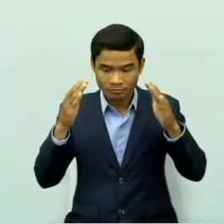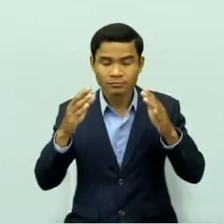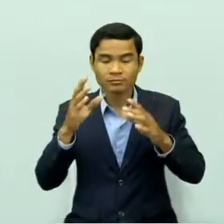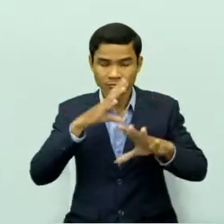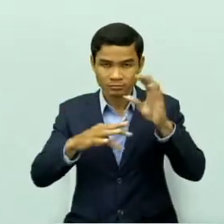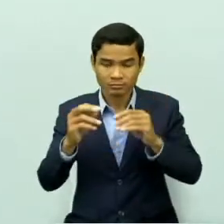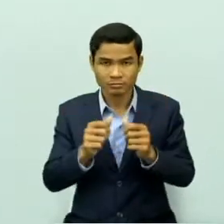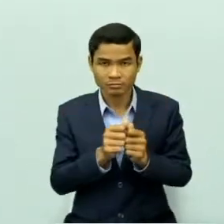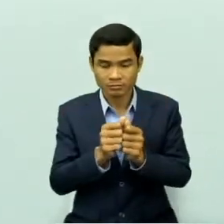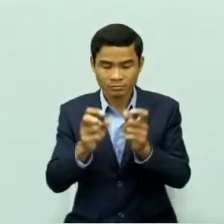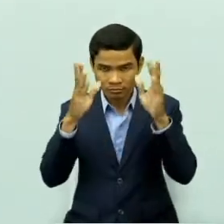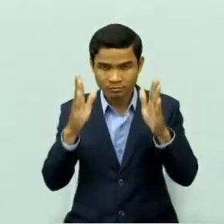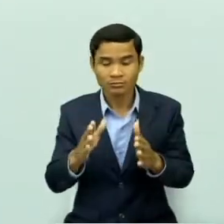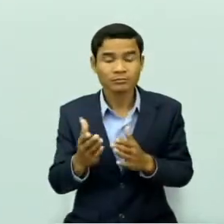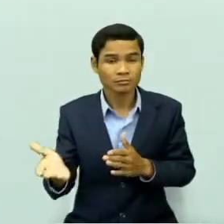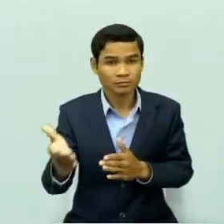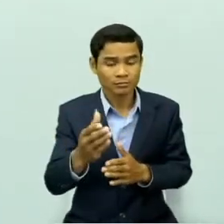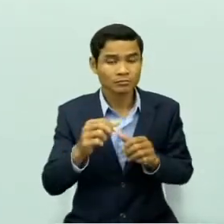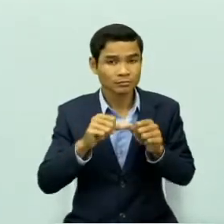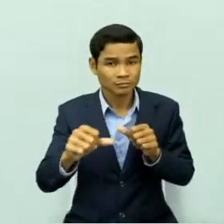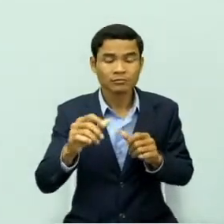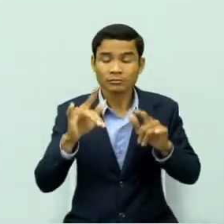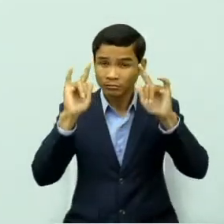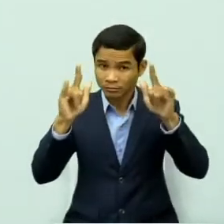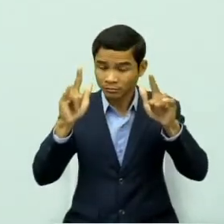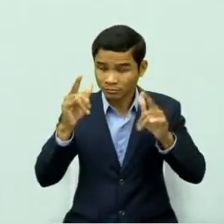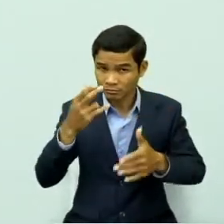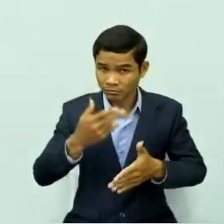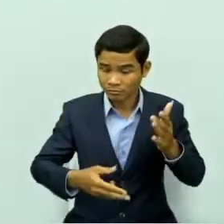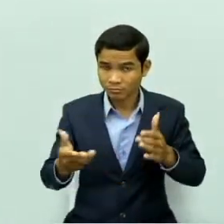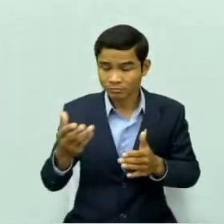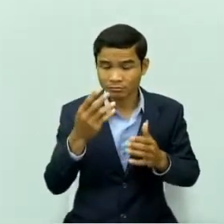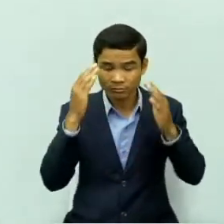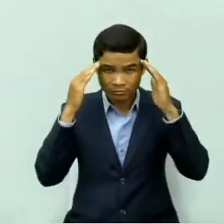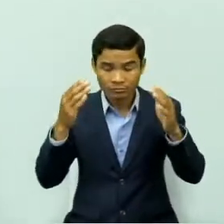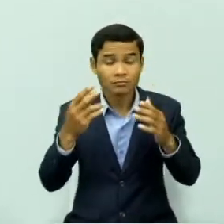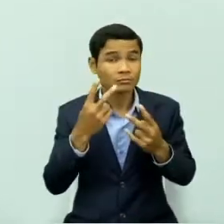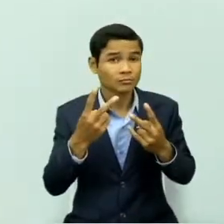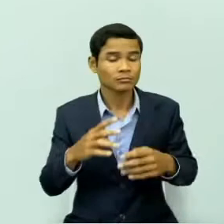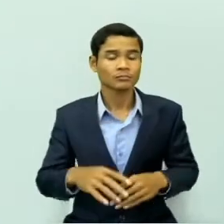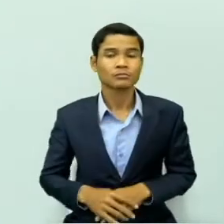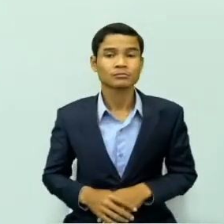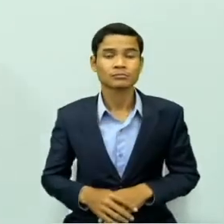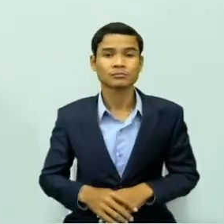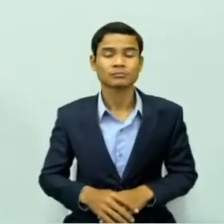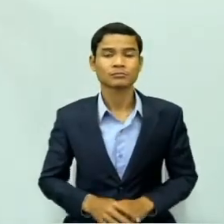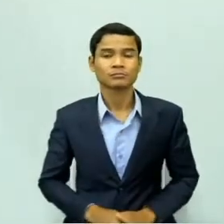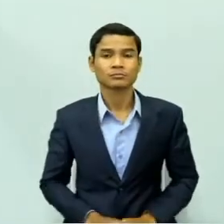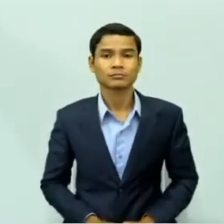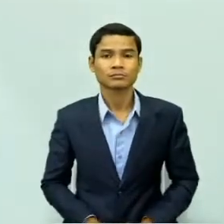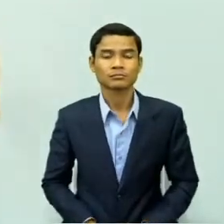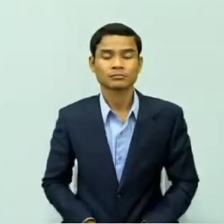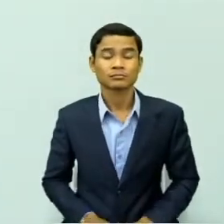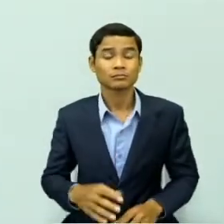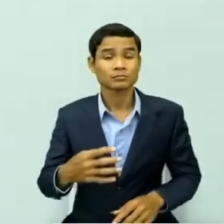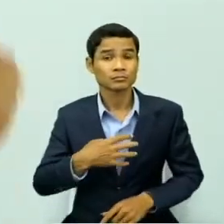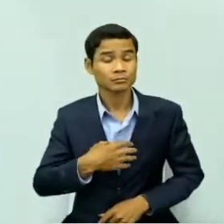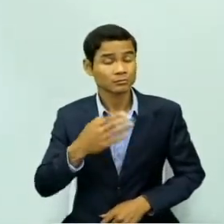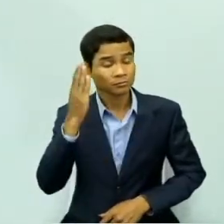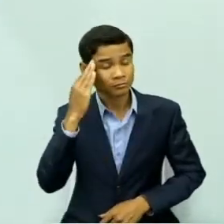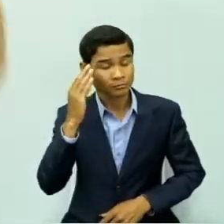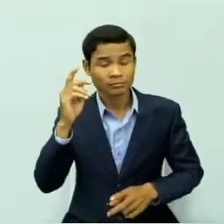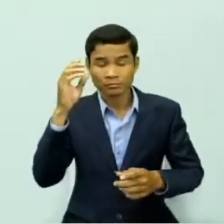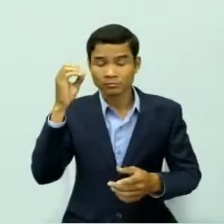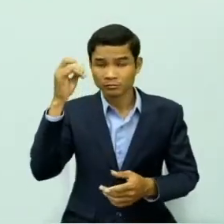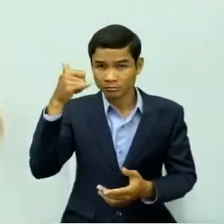cổ mình đập vấy với bọn bằng biến con mình to tiệt ná chài là con chăm mưa tặng ọc ní. Con chẳng đăng ế ta thay ní,